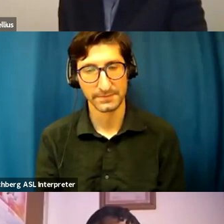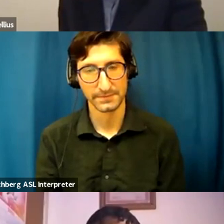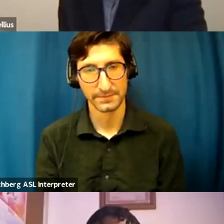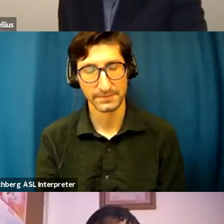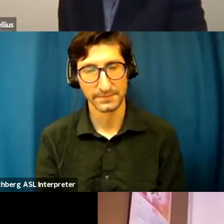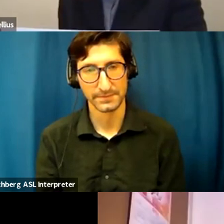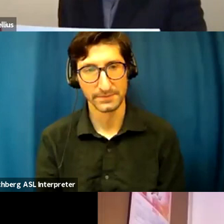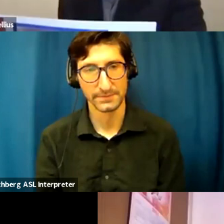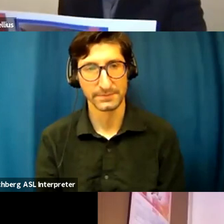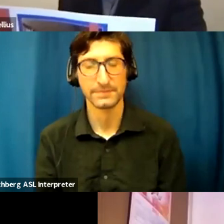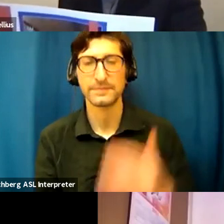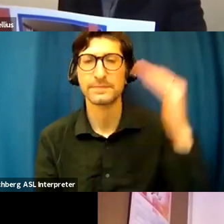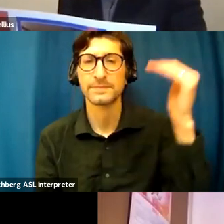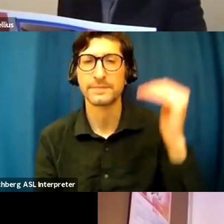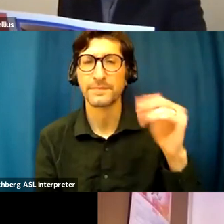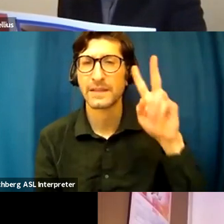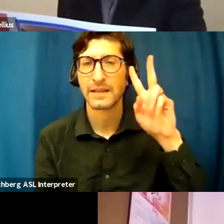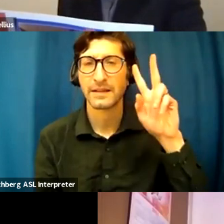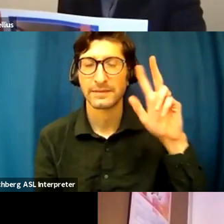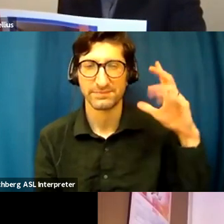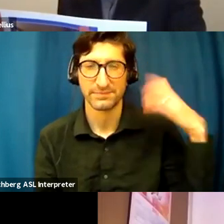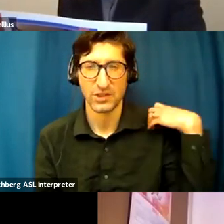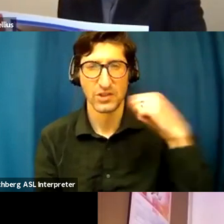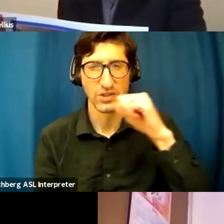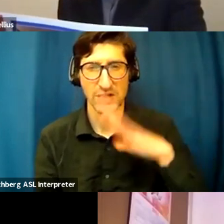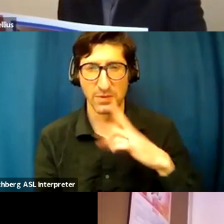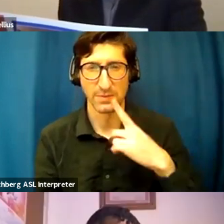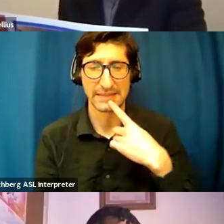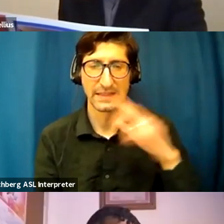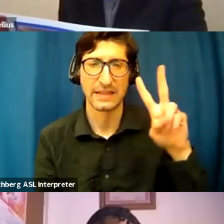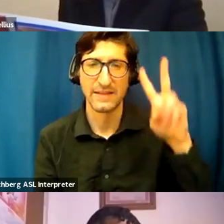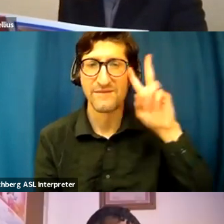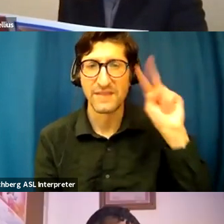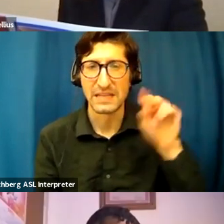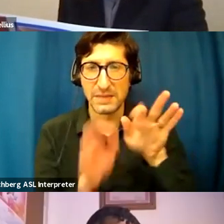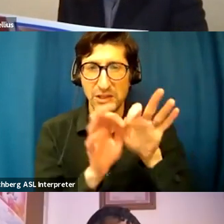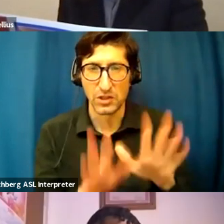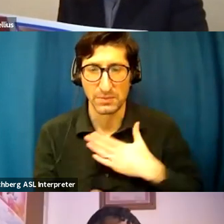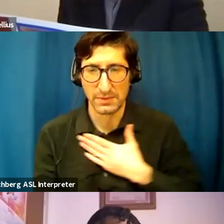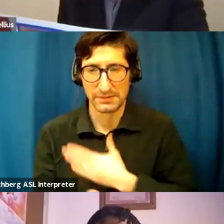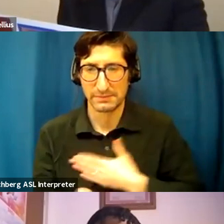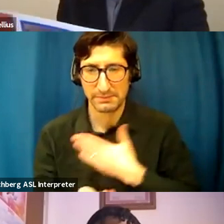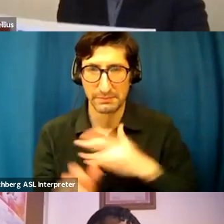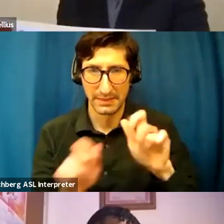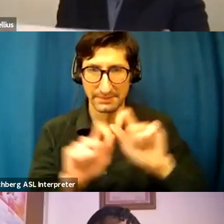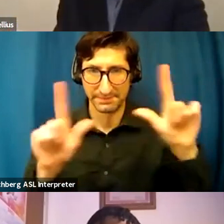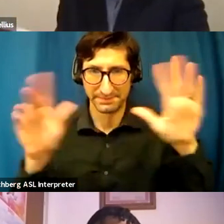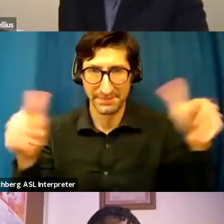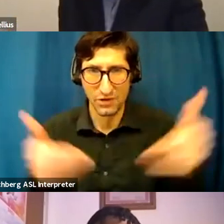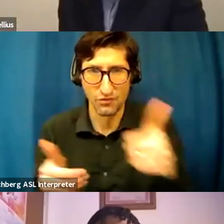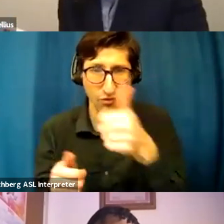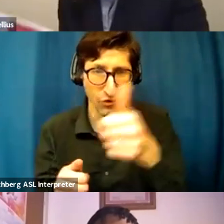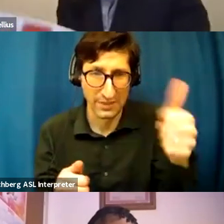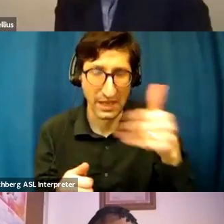Thank you. If our Vietnamese interpreters Vi Phuong Le and Duyen Tru, if you could please introduce yourselves